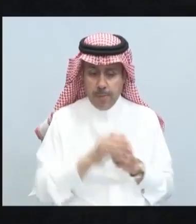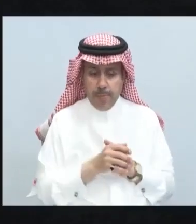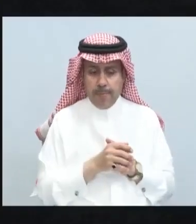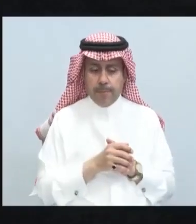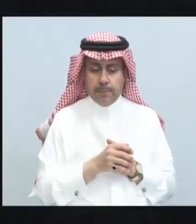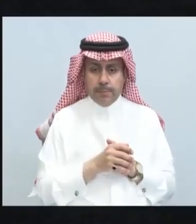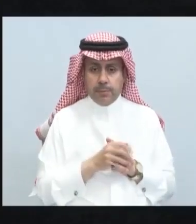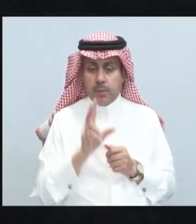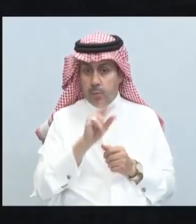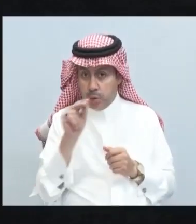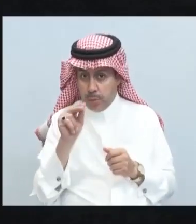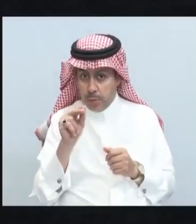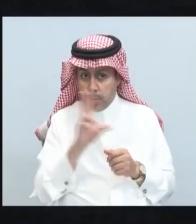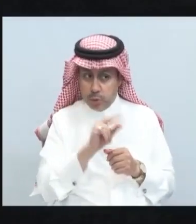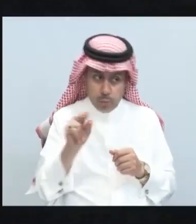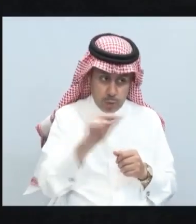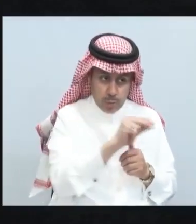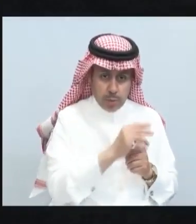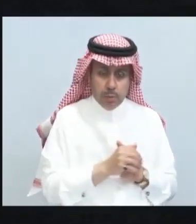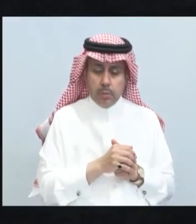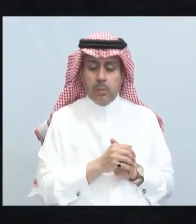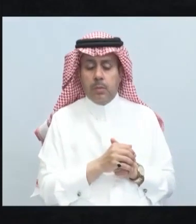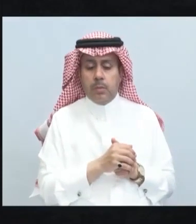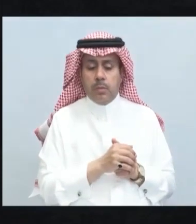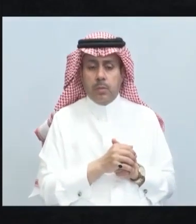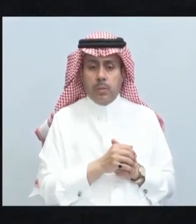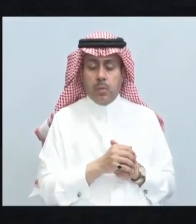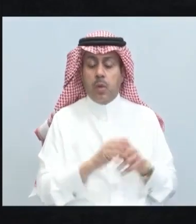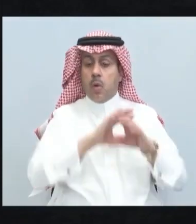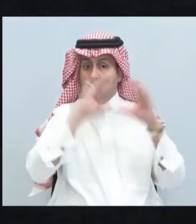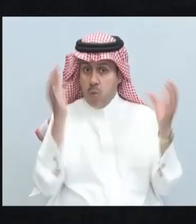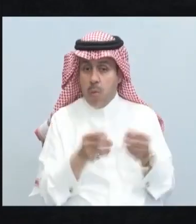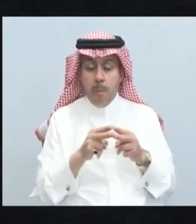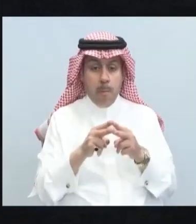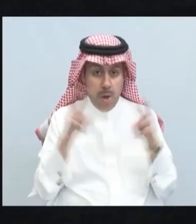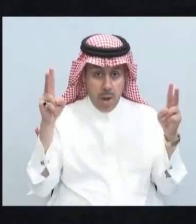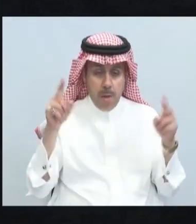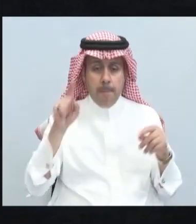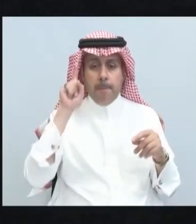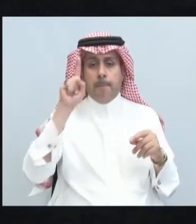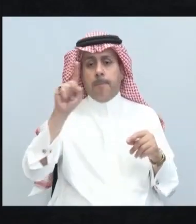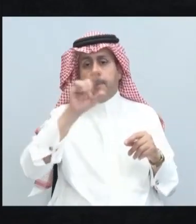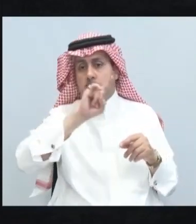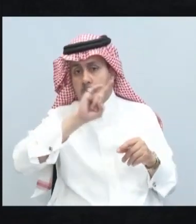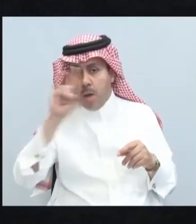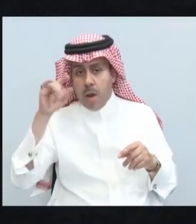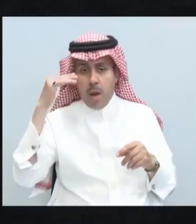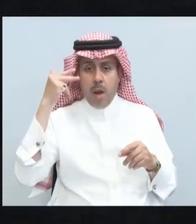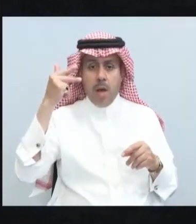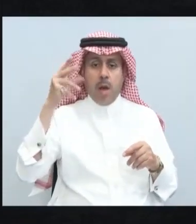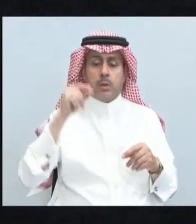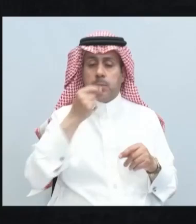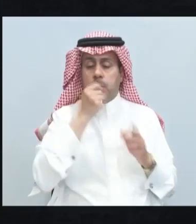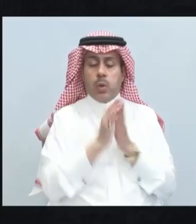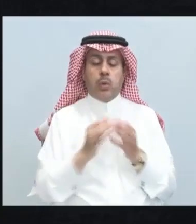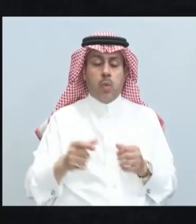قصه متشابهه هنا ومتشابه هنا ومتشابه هنا وهذا كله من بيان بلاغيه القران واجاز كتاب الله جل